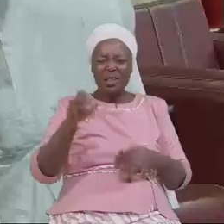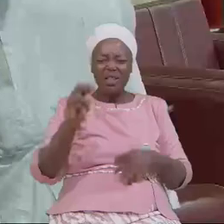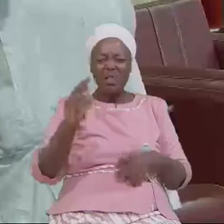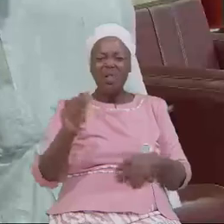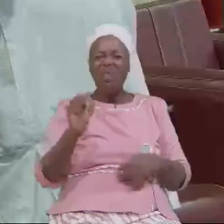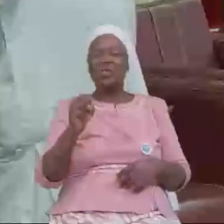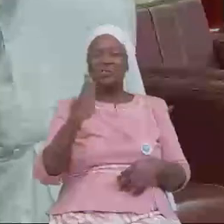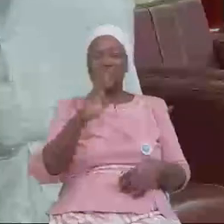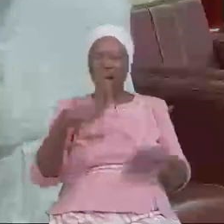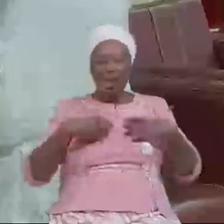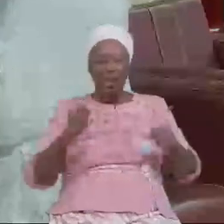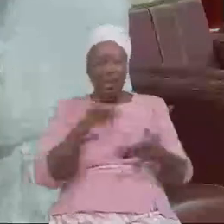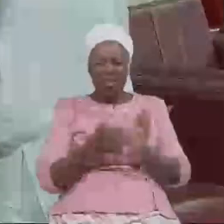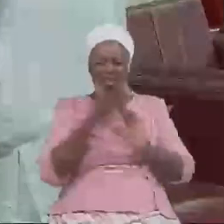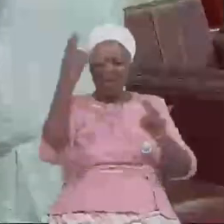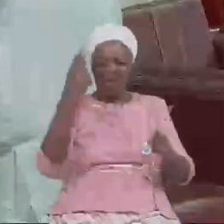nom de Jésus-Christ.